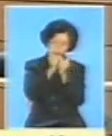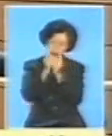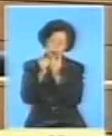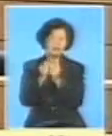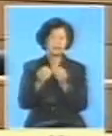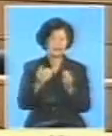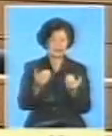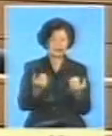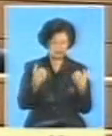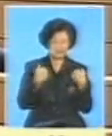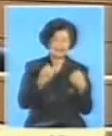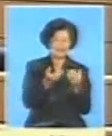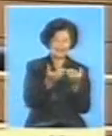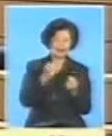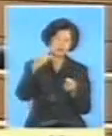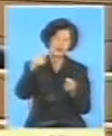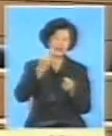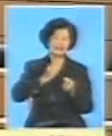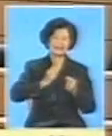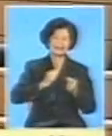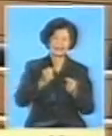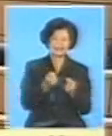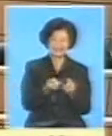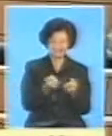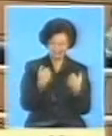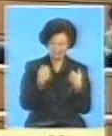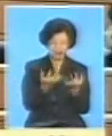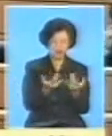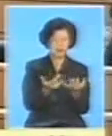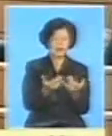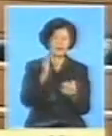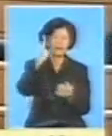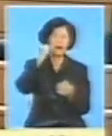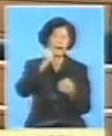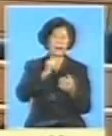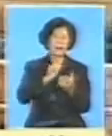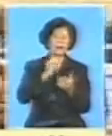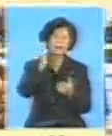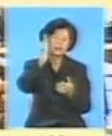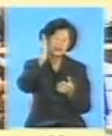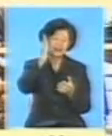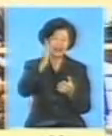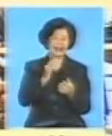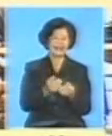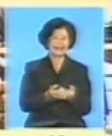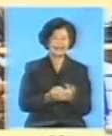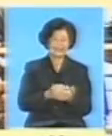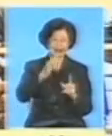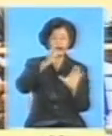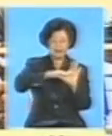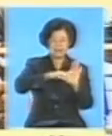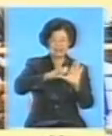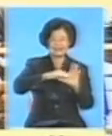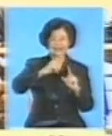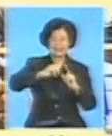อนนี้ได้นางเอกนางเอกมาแล้วเหลือพ่อพระเอกลุงเริงในเนี้ยสมัครมาด้วยนะเป็นสมัครที่กระทรวงพัฒนาสังคมม